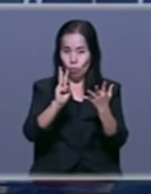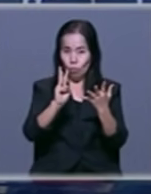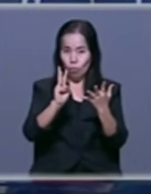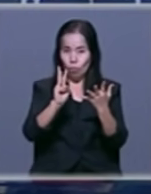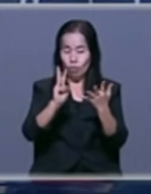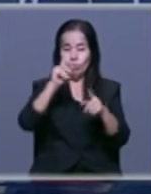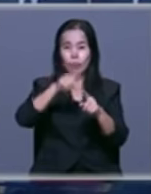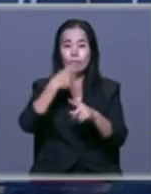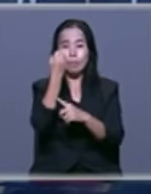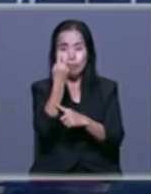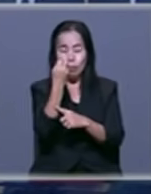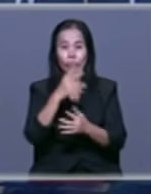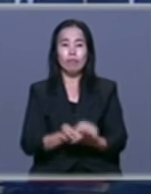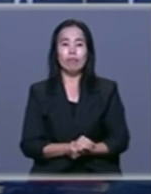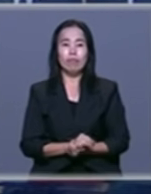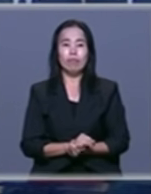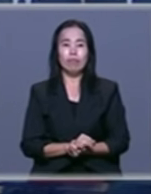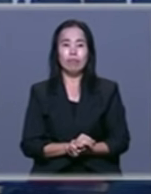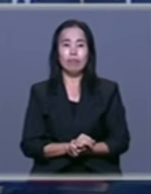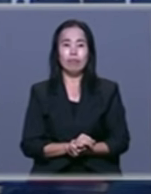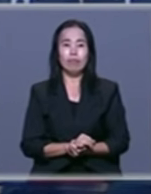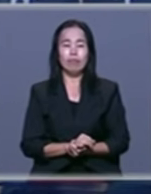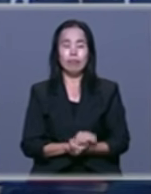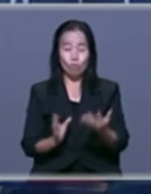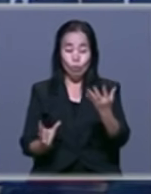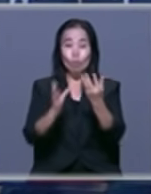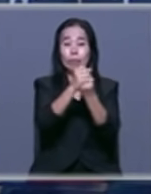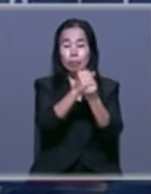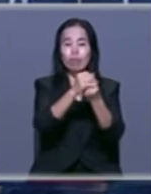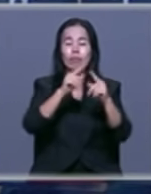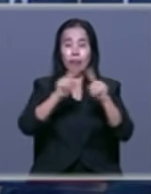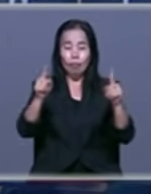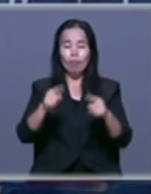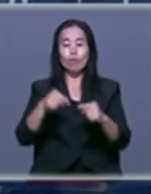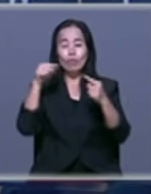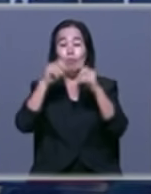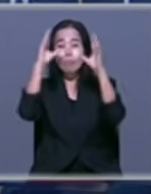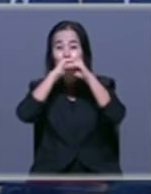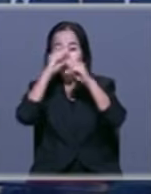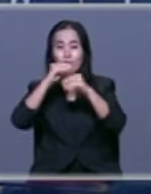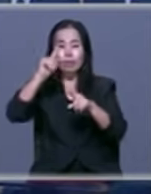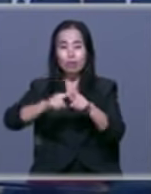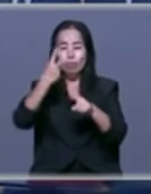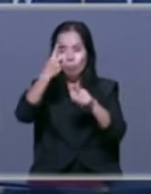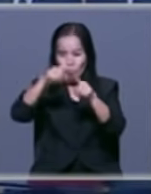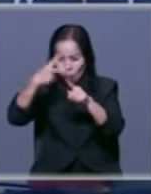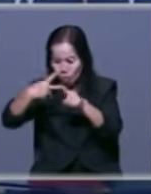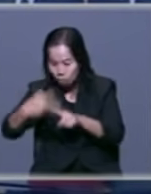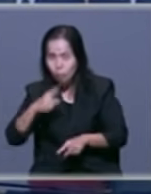ธันวามาด้วย ค่ะ นะฮะแต่ว่าทูไนท์เนี่ยมาเรียกในเดือนกุมภาเหมือนกันหมดน